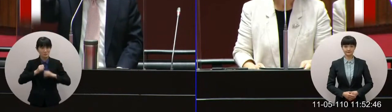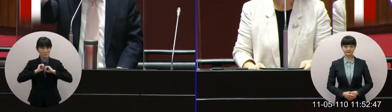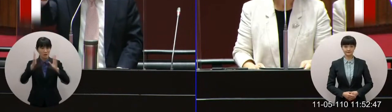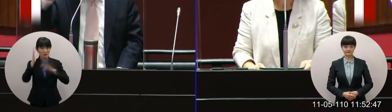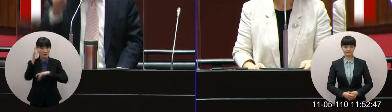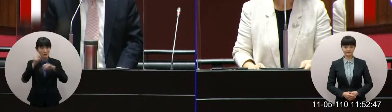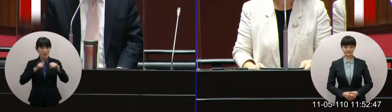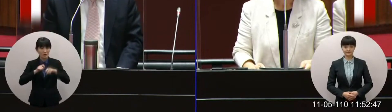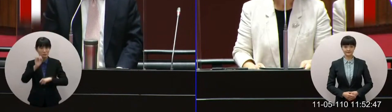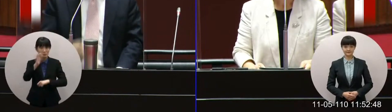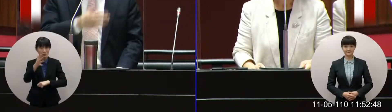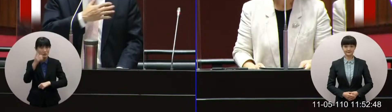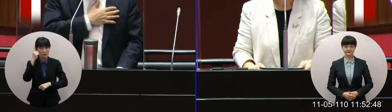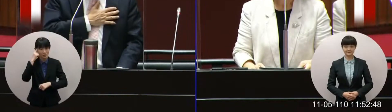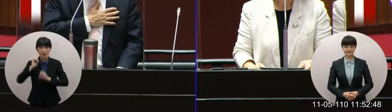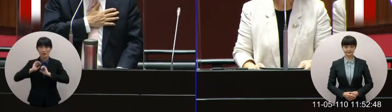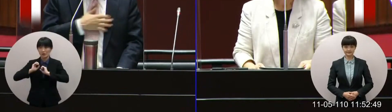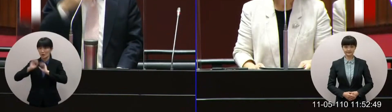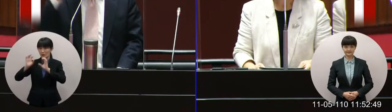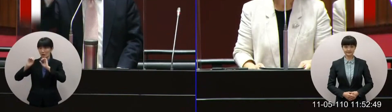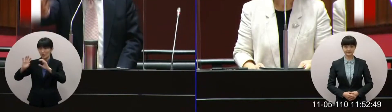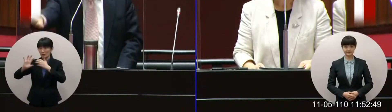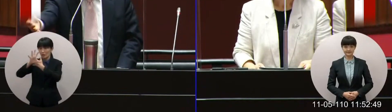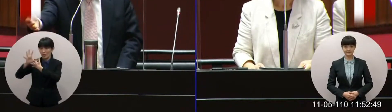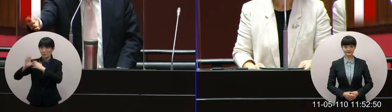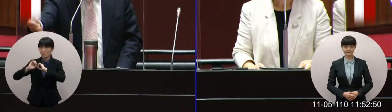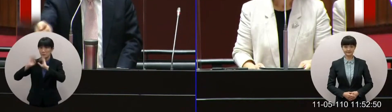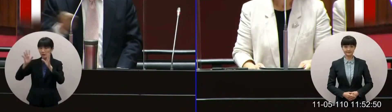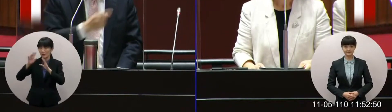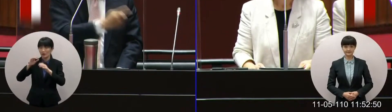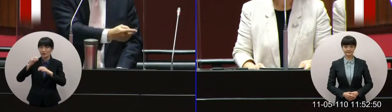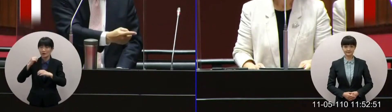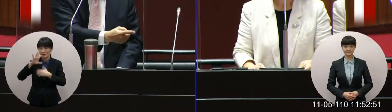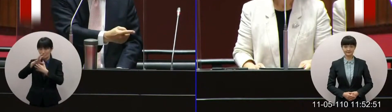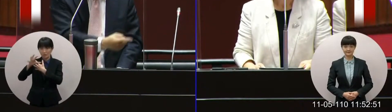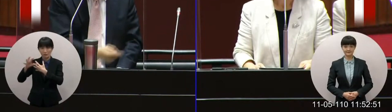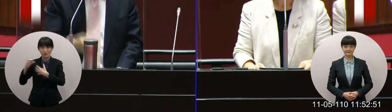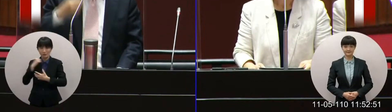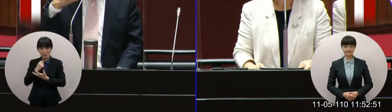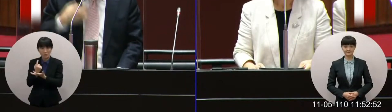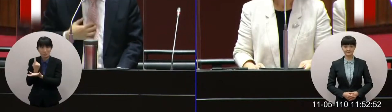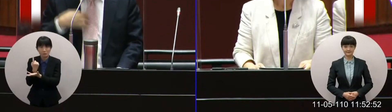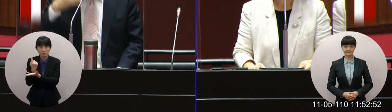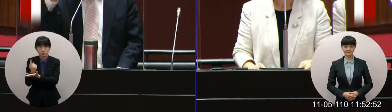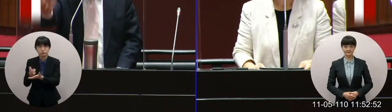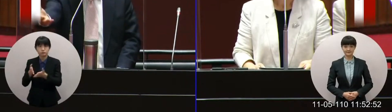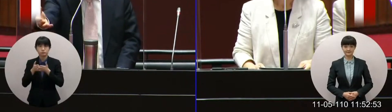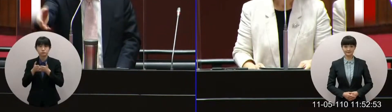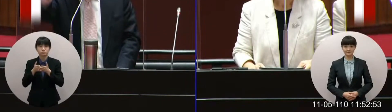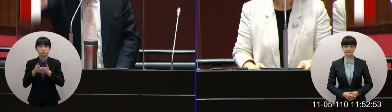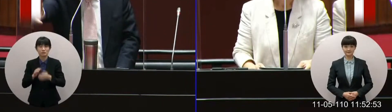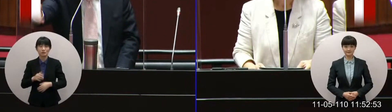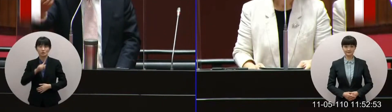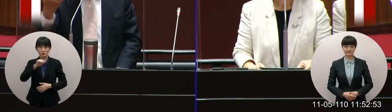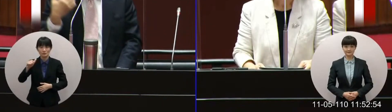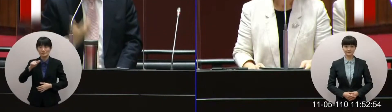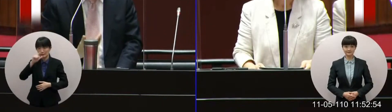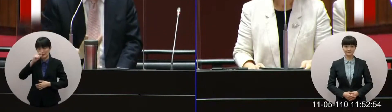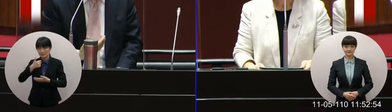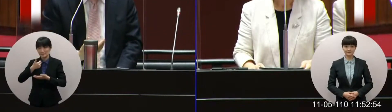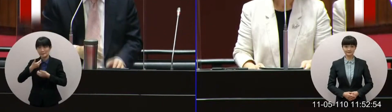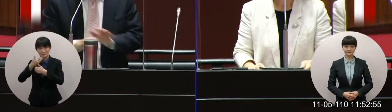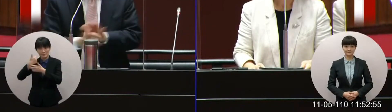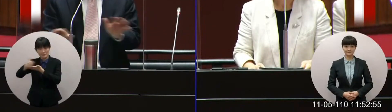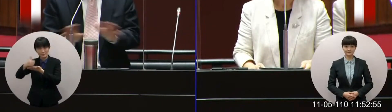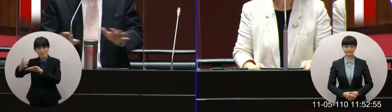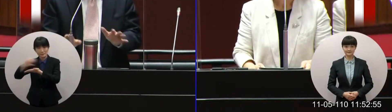向国际说台湾要走向国际，要参加国际组织，我们东西要卖你，你的东西也可